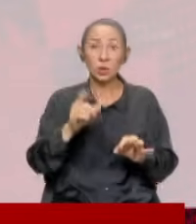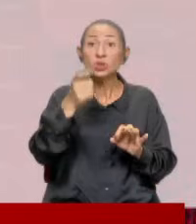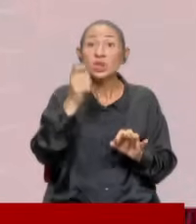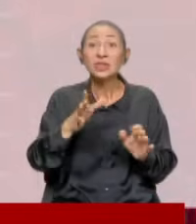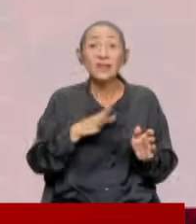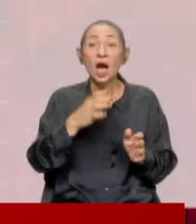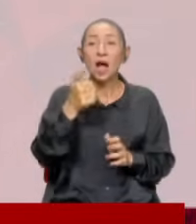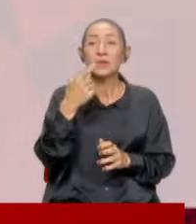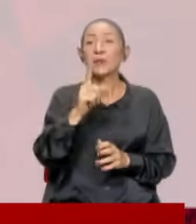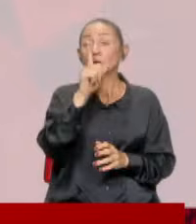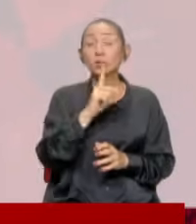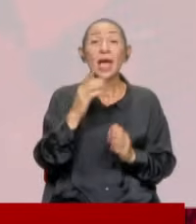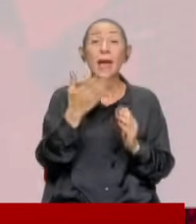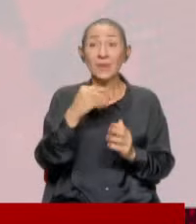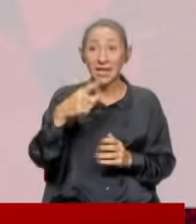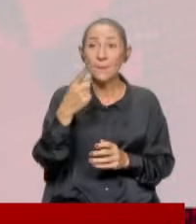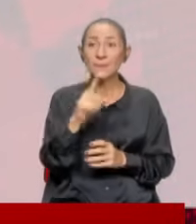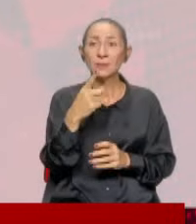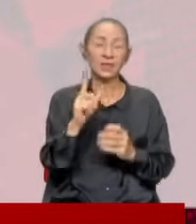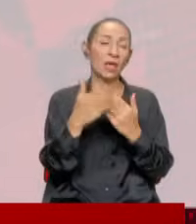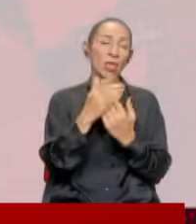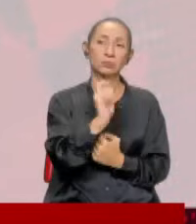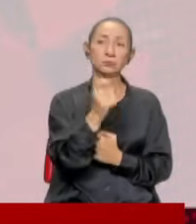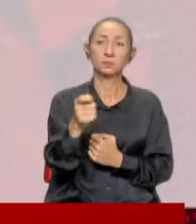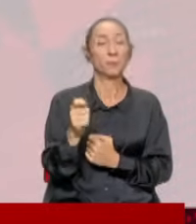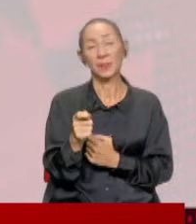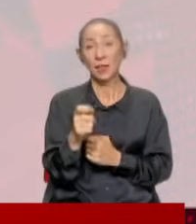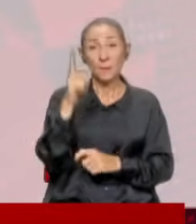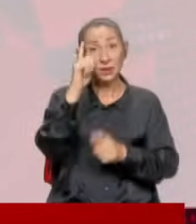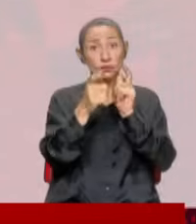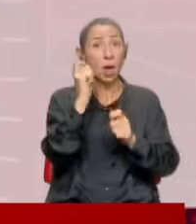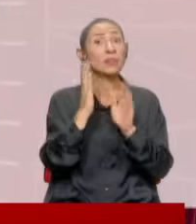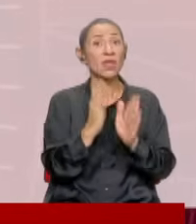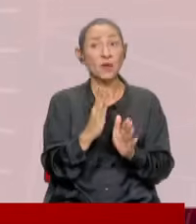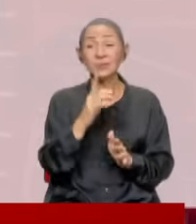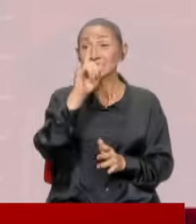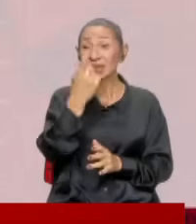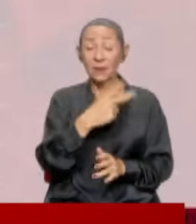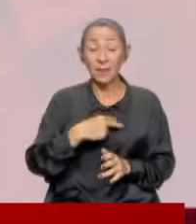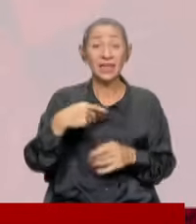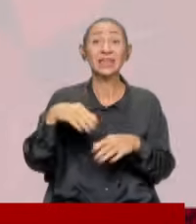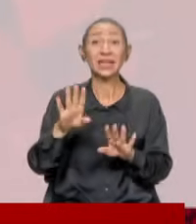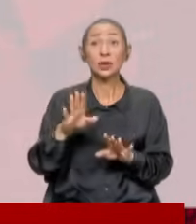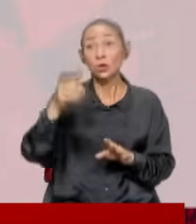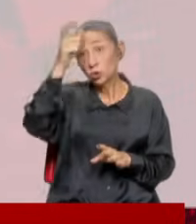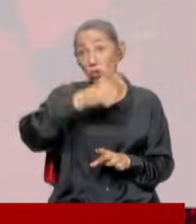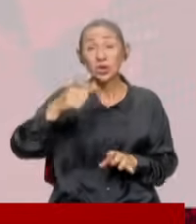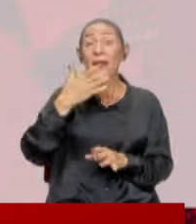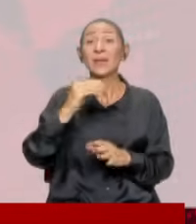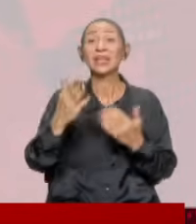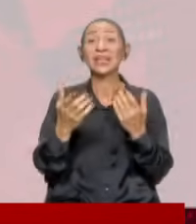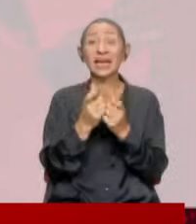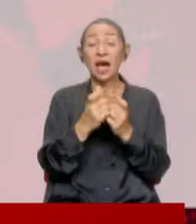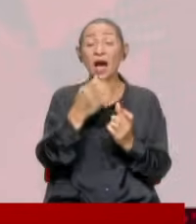sağlayan 6.100 emekliye biner lira yardımı yapıldı başvurular devam ediyor sadece belediye değil Türkiye Emekliler